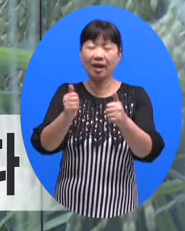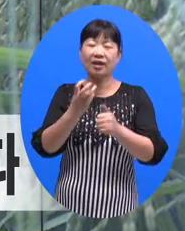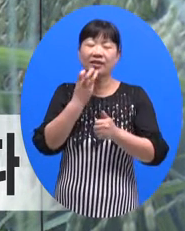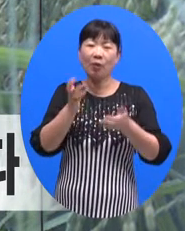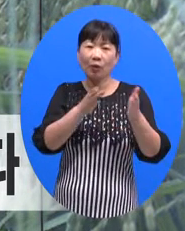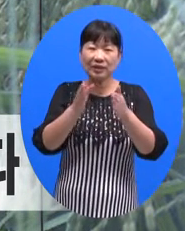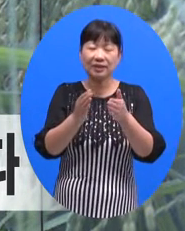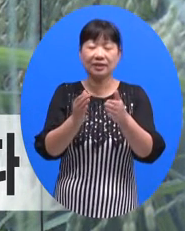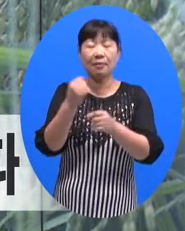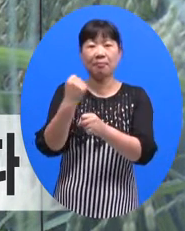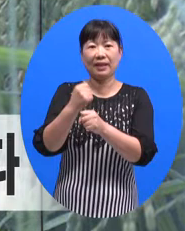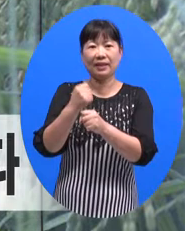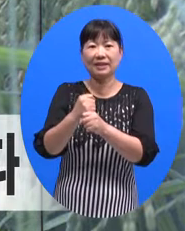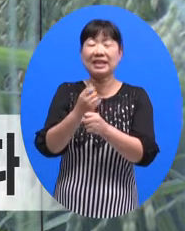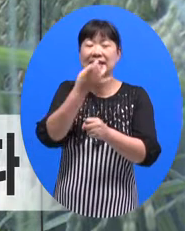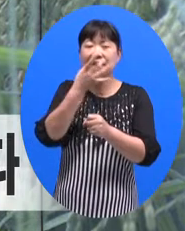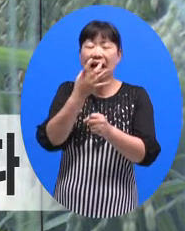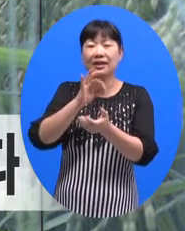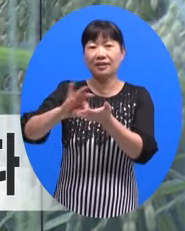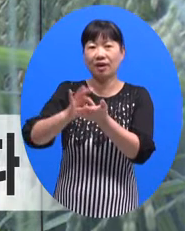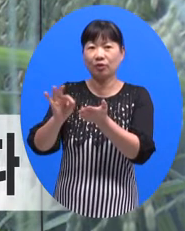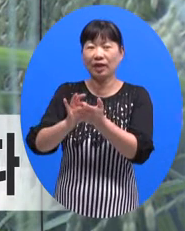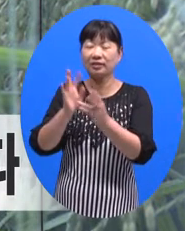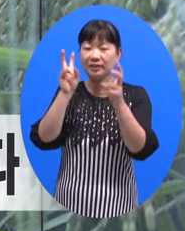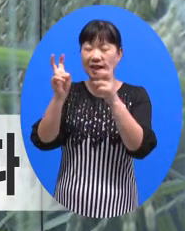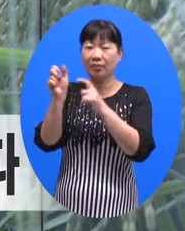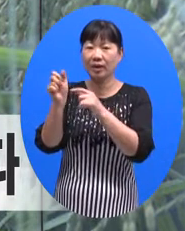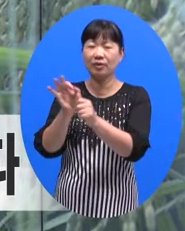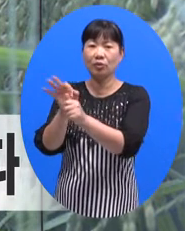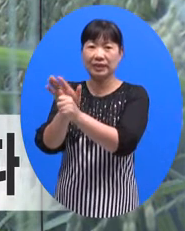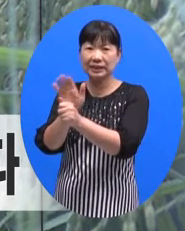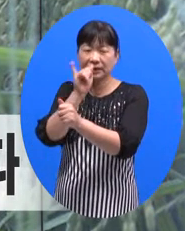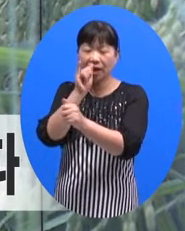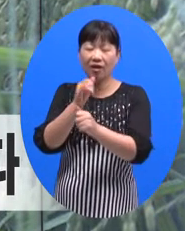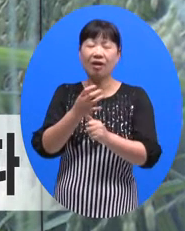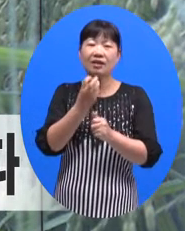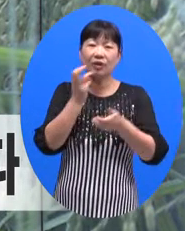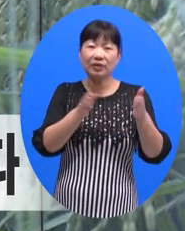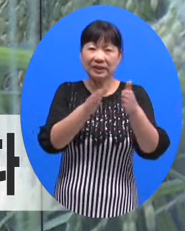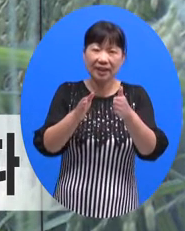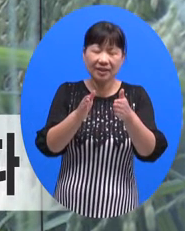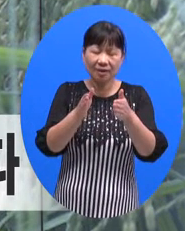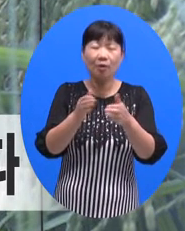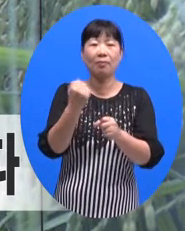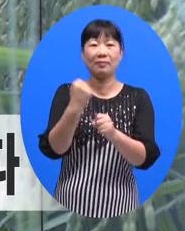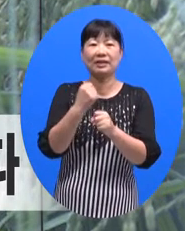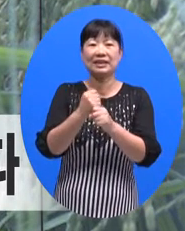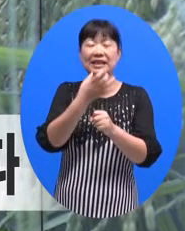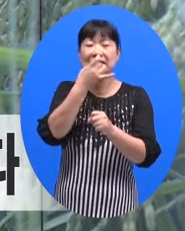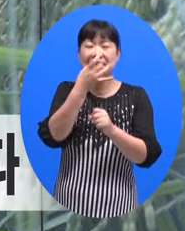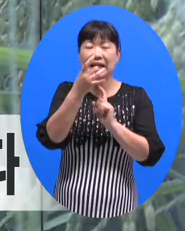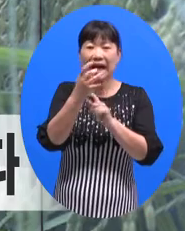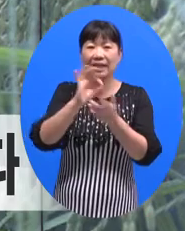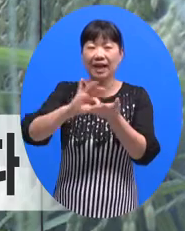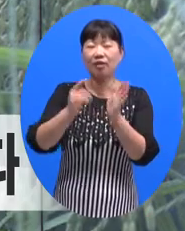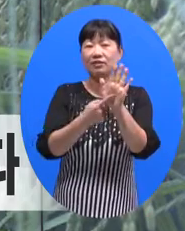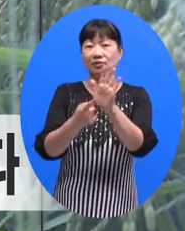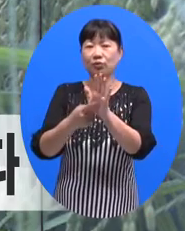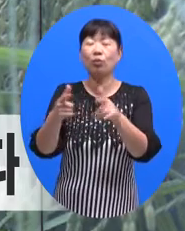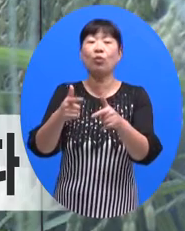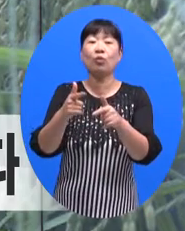지원 등 경기미 소비촉진을 위한 노력을 이어가고 있는데요 지원 폭을 늘리겠다는 계획입니다 이슬비 기자가